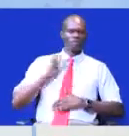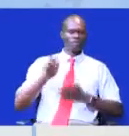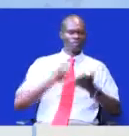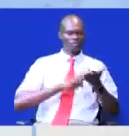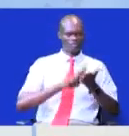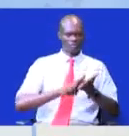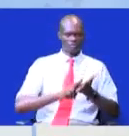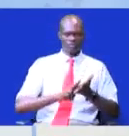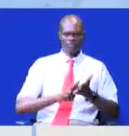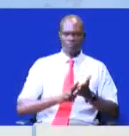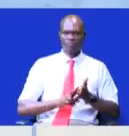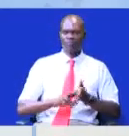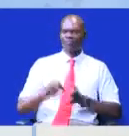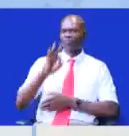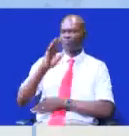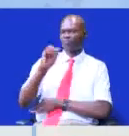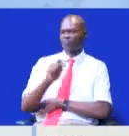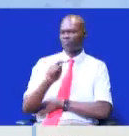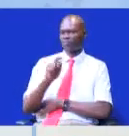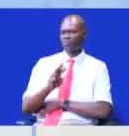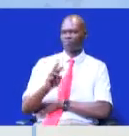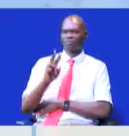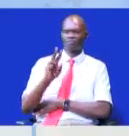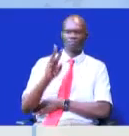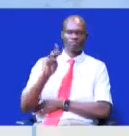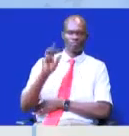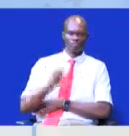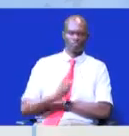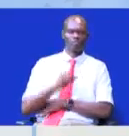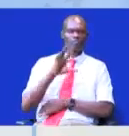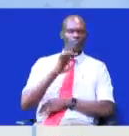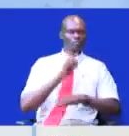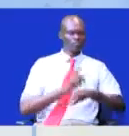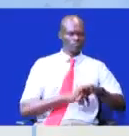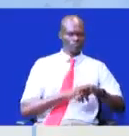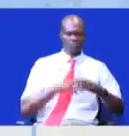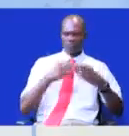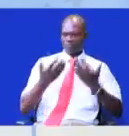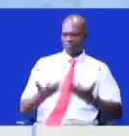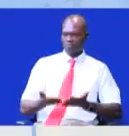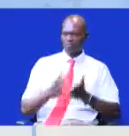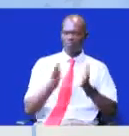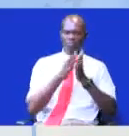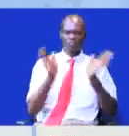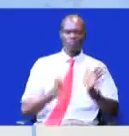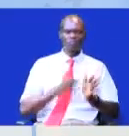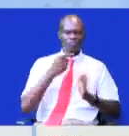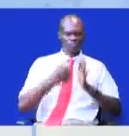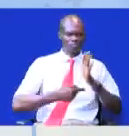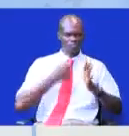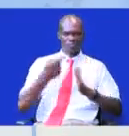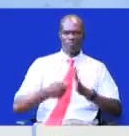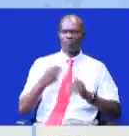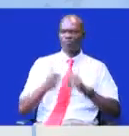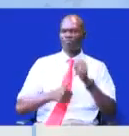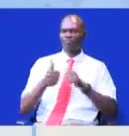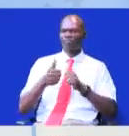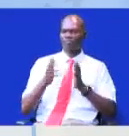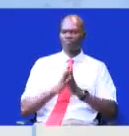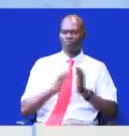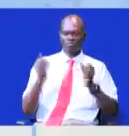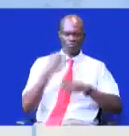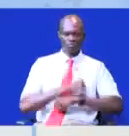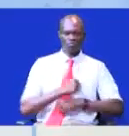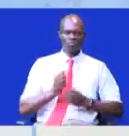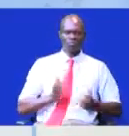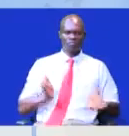ma kaunti no Mikai Fatuma Mohamed ne okao thuolo mano mar yao kambi mano ma bende biro bedo kaloso